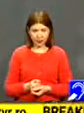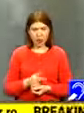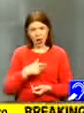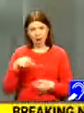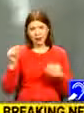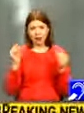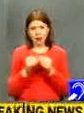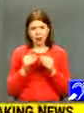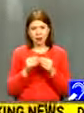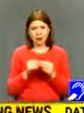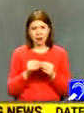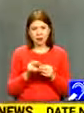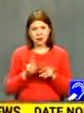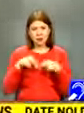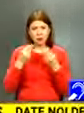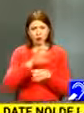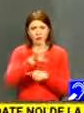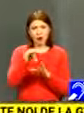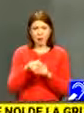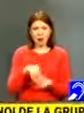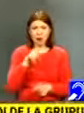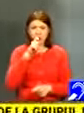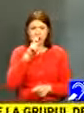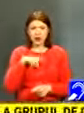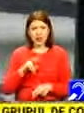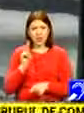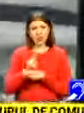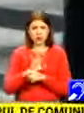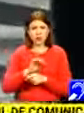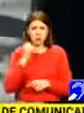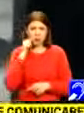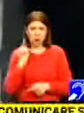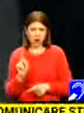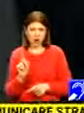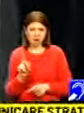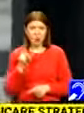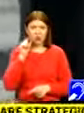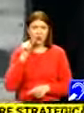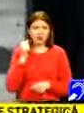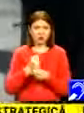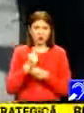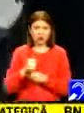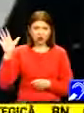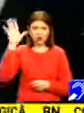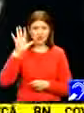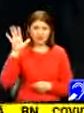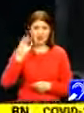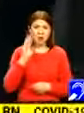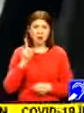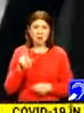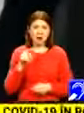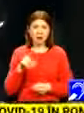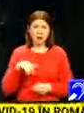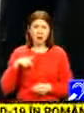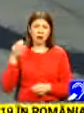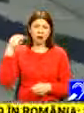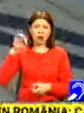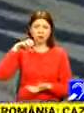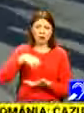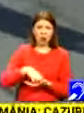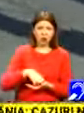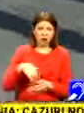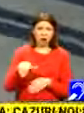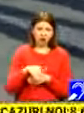externat și integrat în familia mamei. Băiatul este crescut doar de bunica lui. Tatăl muncește în străinătate, iar mama locuiește în altă parte.